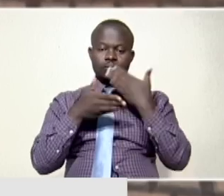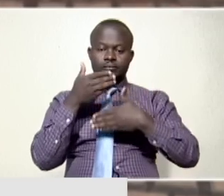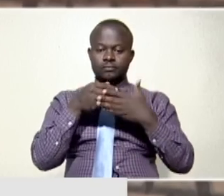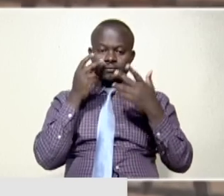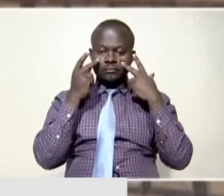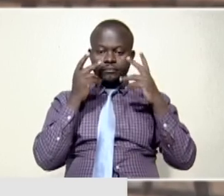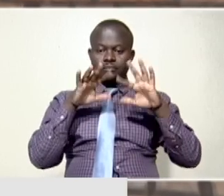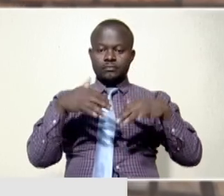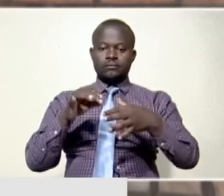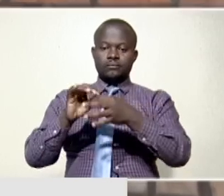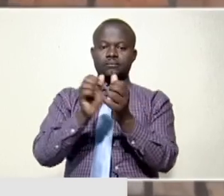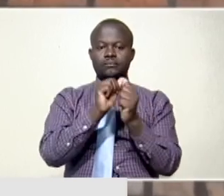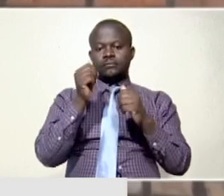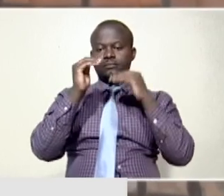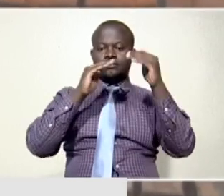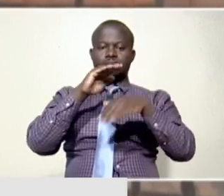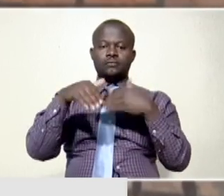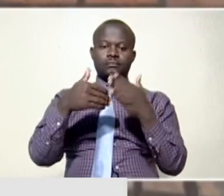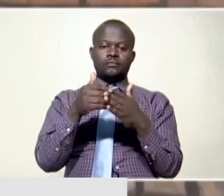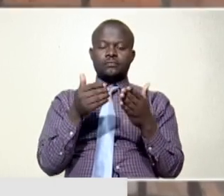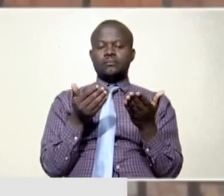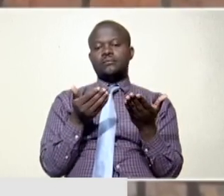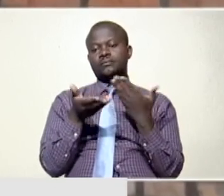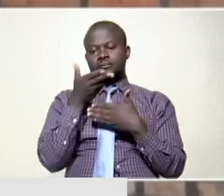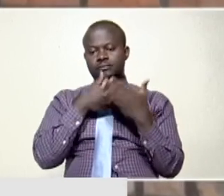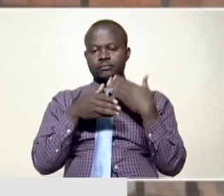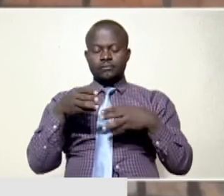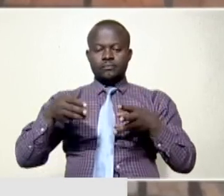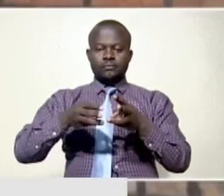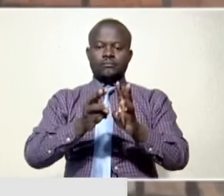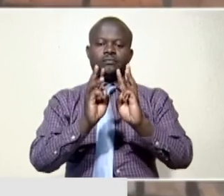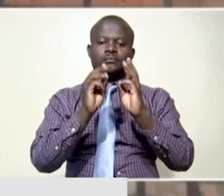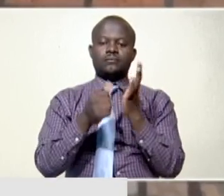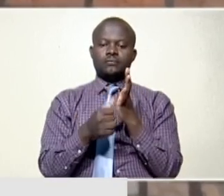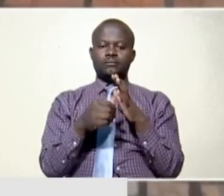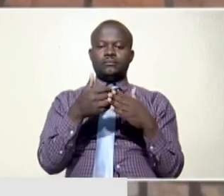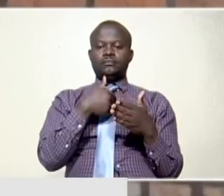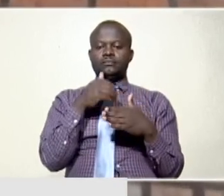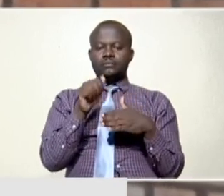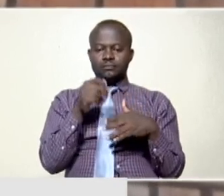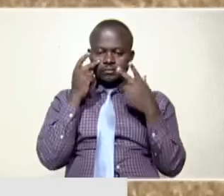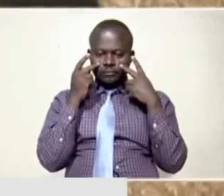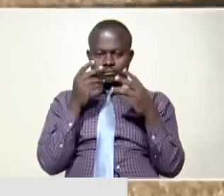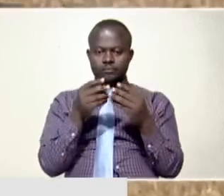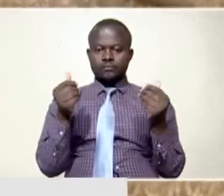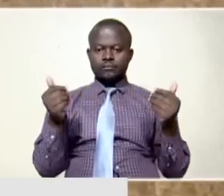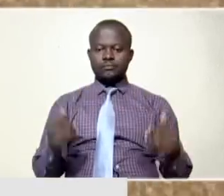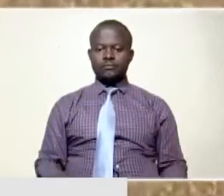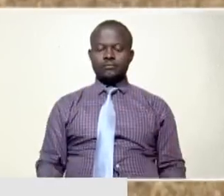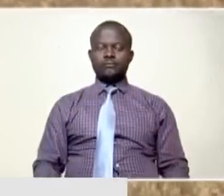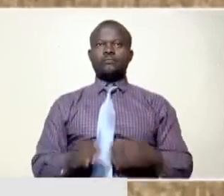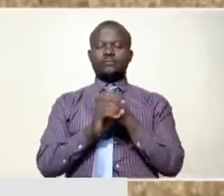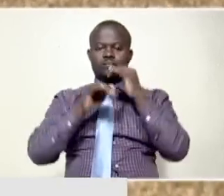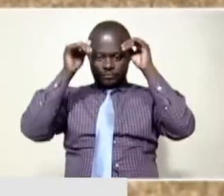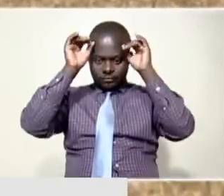tukareba uburyo twafatanya n'izindi nzego no kujya inama y'uburyo ikibazo bafite wenda cyabonerwa igisubizo. Kuri ubu mu karere kose ka